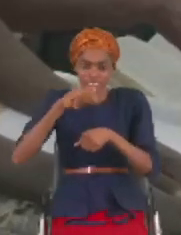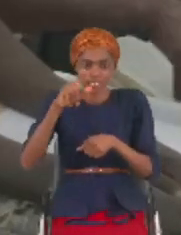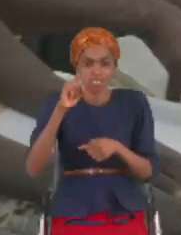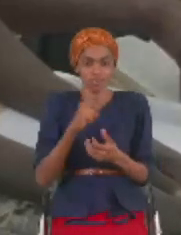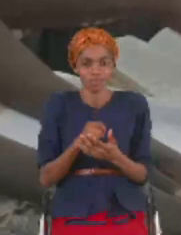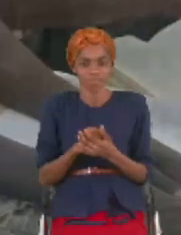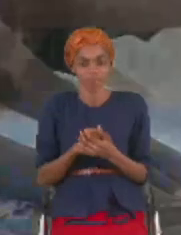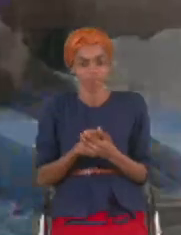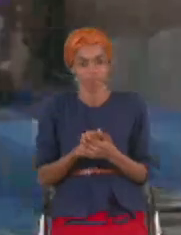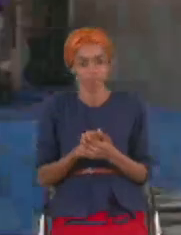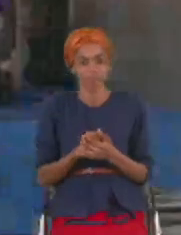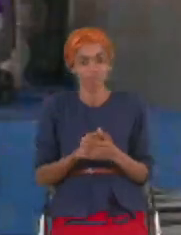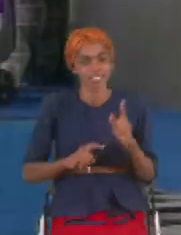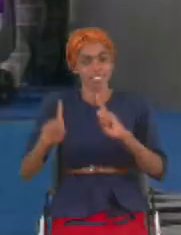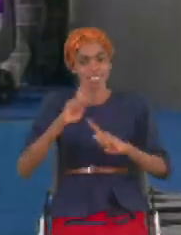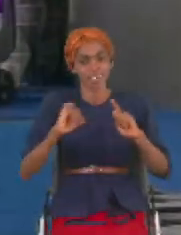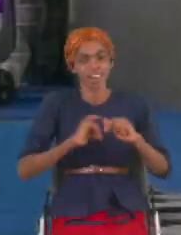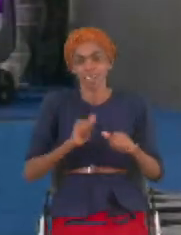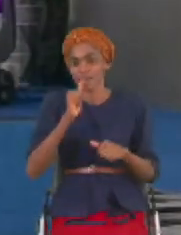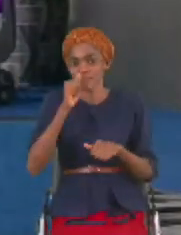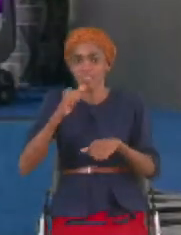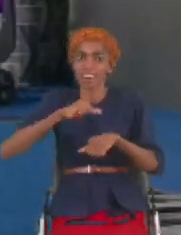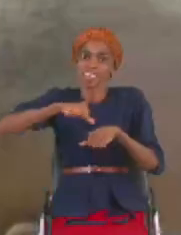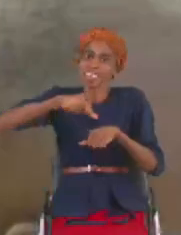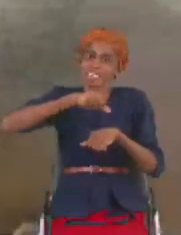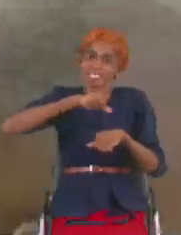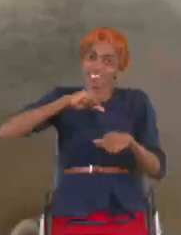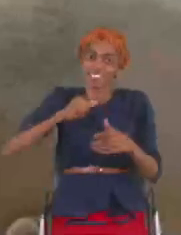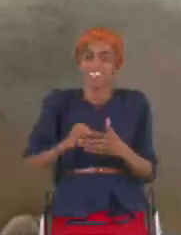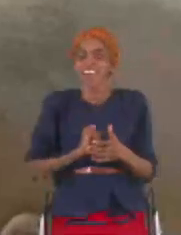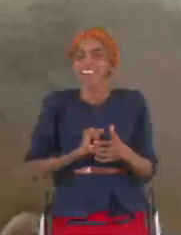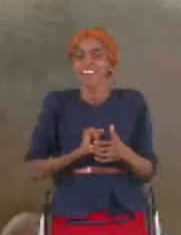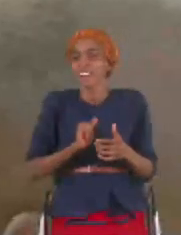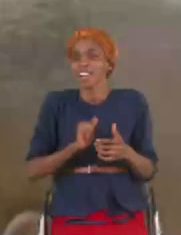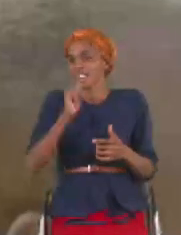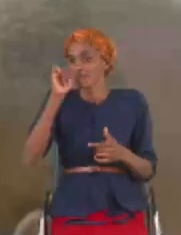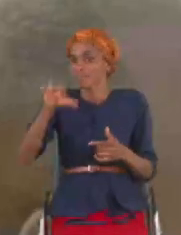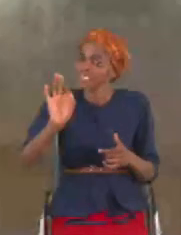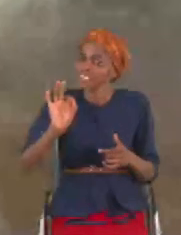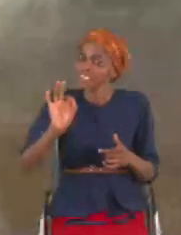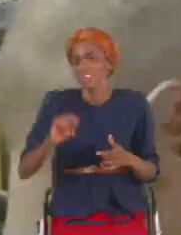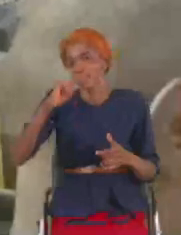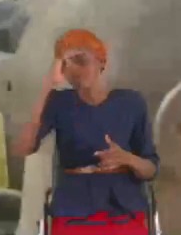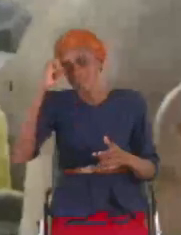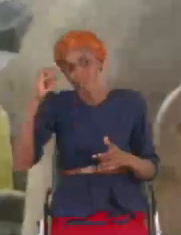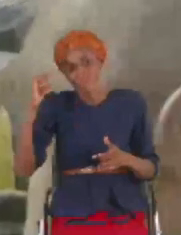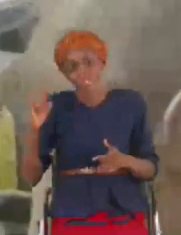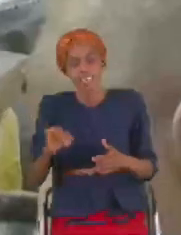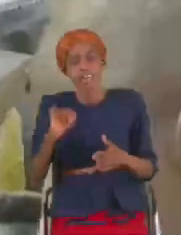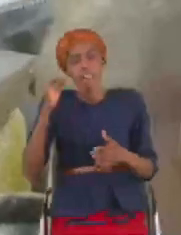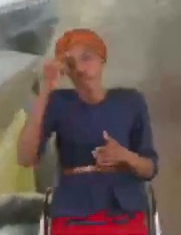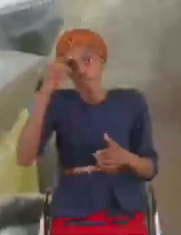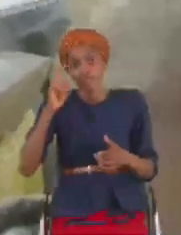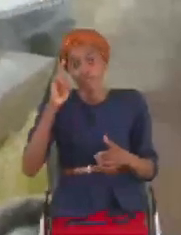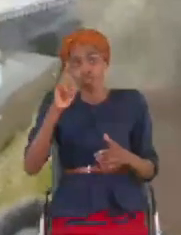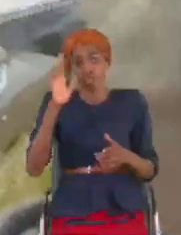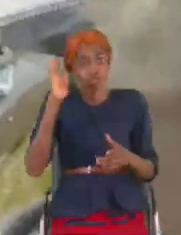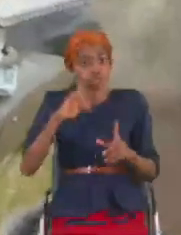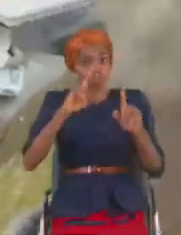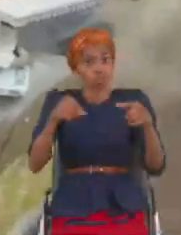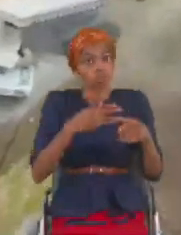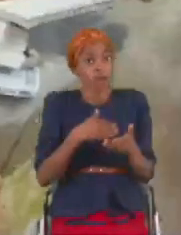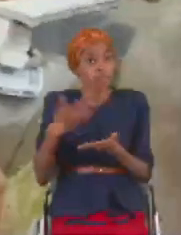je suis établi je suis établi pourquoi afin que vous alliez et que